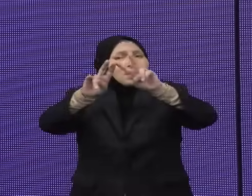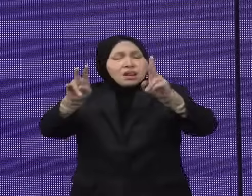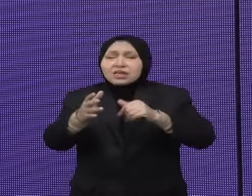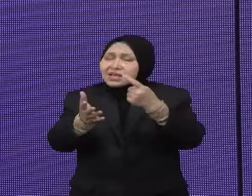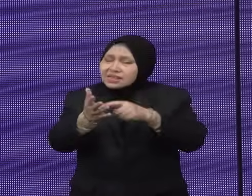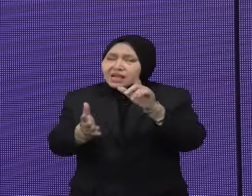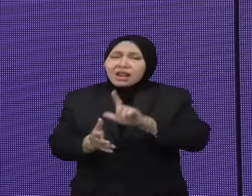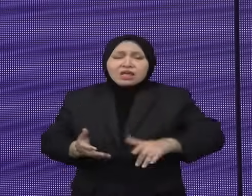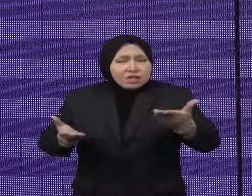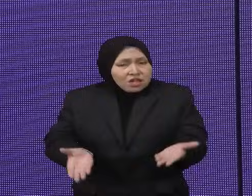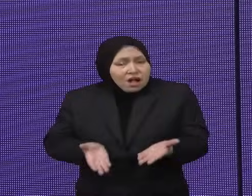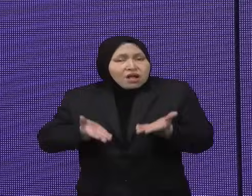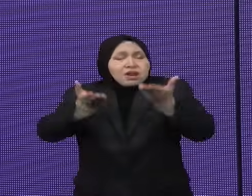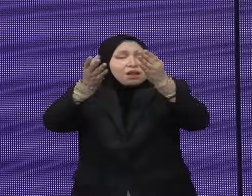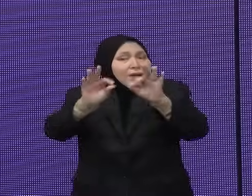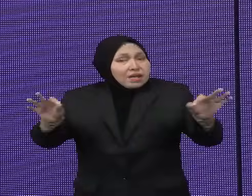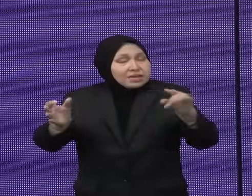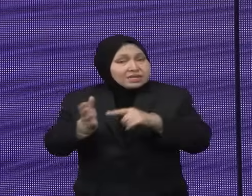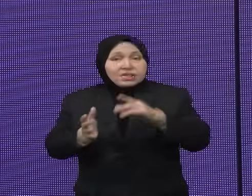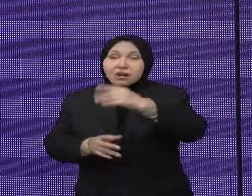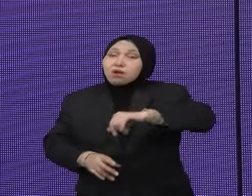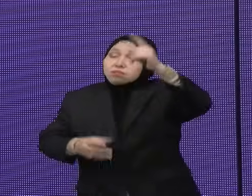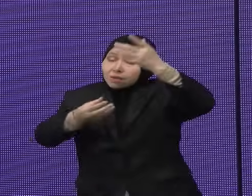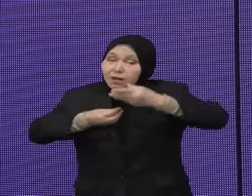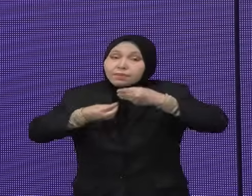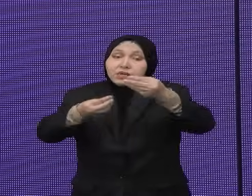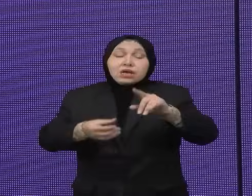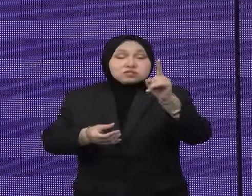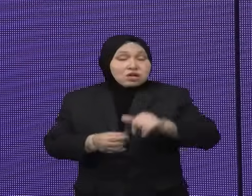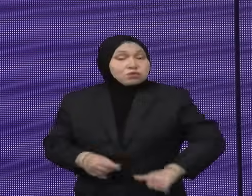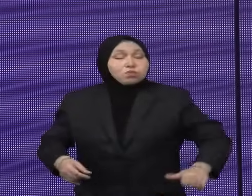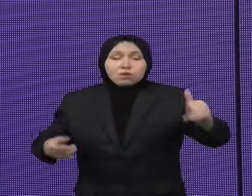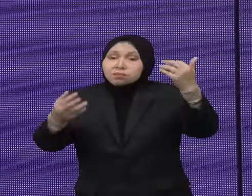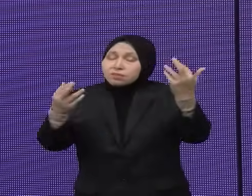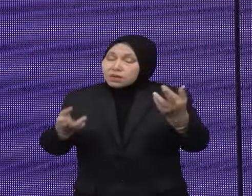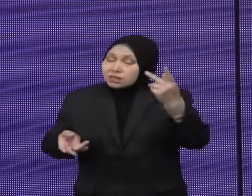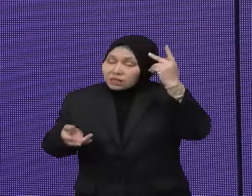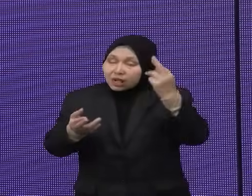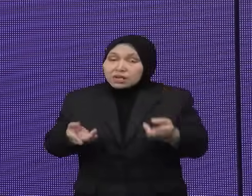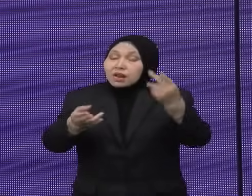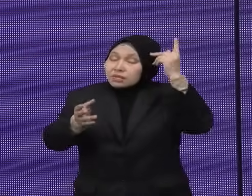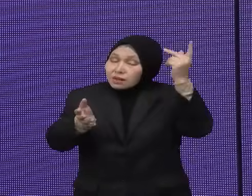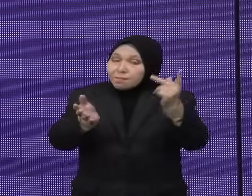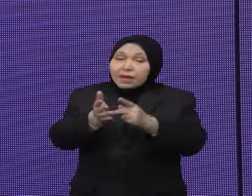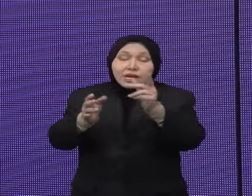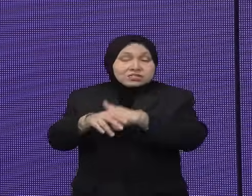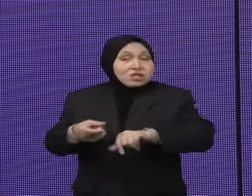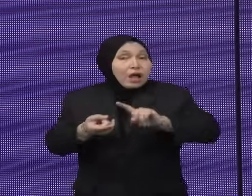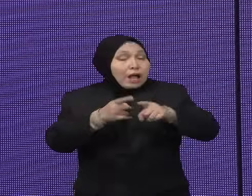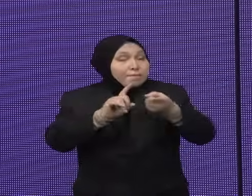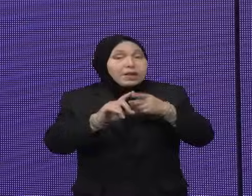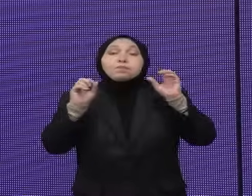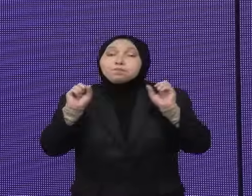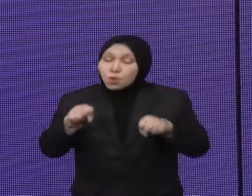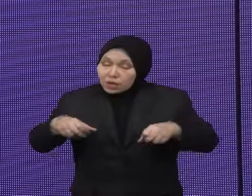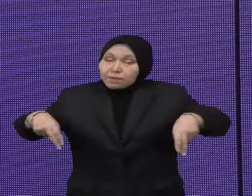Inilah yang diangkat di dalam ayat ini, dan Allah memberikan satu keringanan ya, satu keringanan kepada para sahabat, iaitu mereka